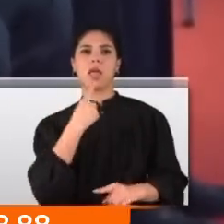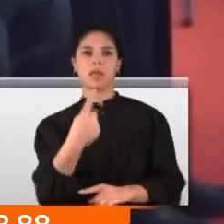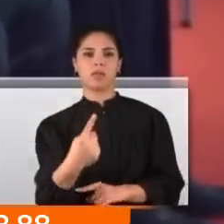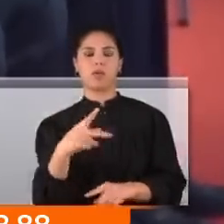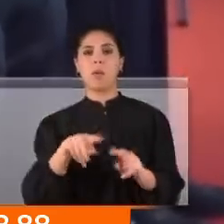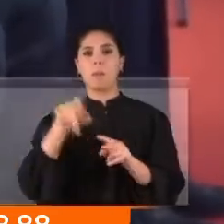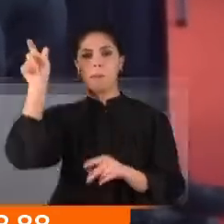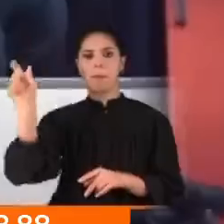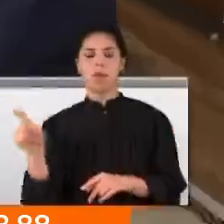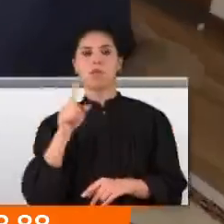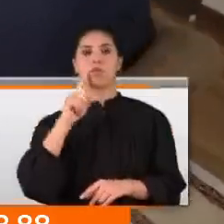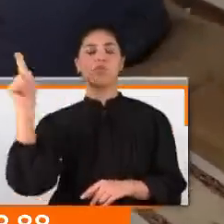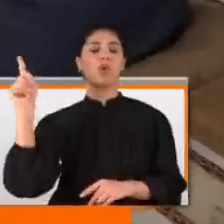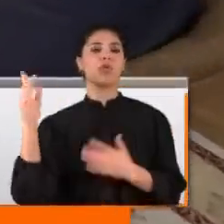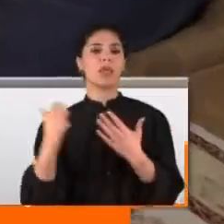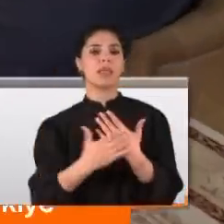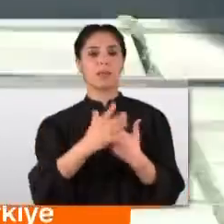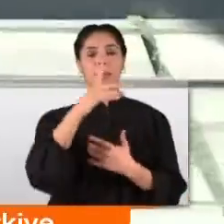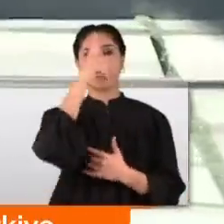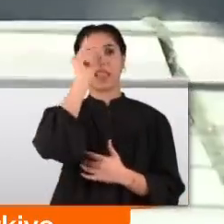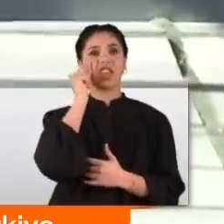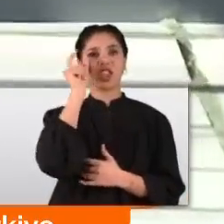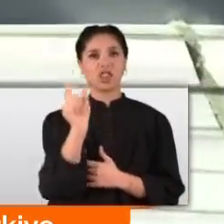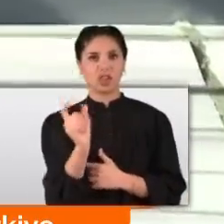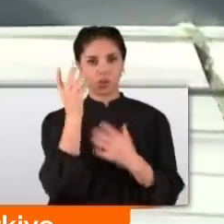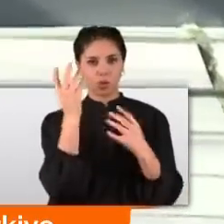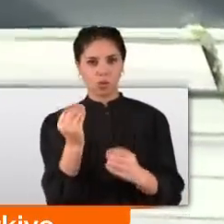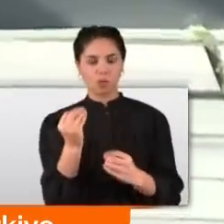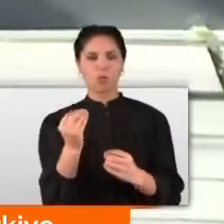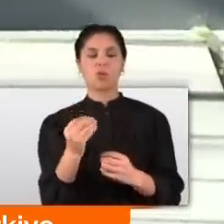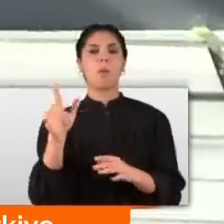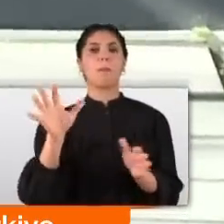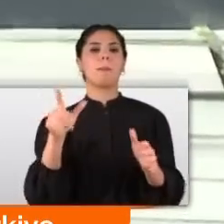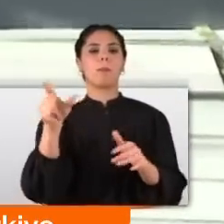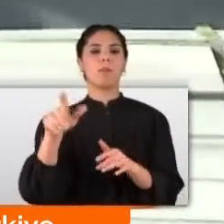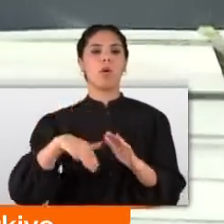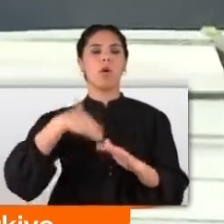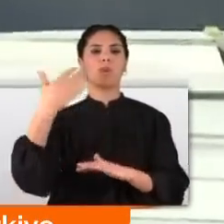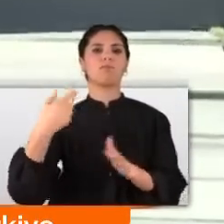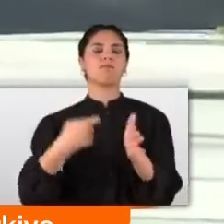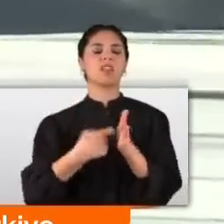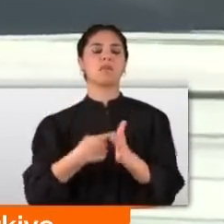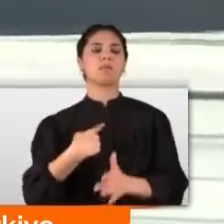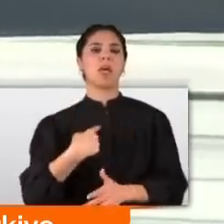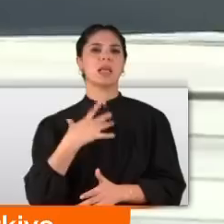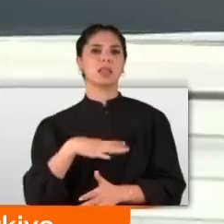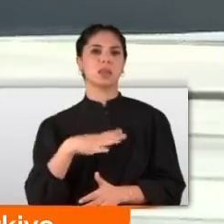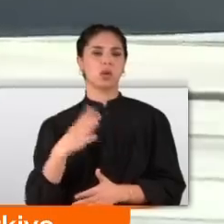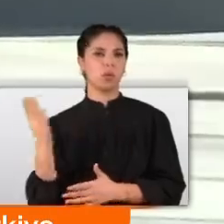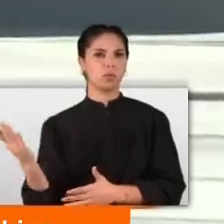göre Akşener cumhurbaşkanı yardımcısı tek kişi olsun, hatta masanın ikinci büyük partisi olarak o isimde ben olayım diyor.